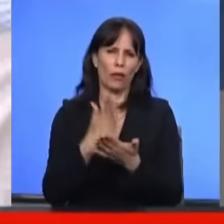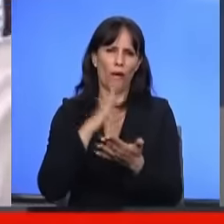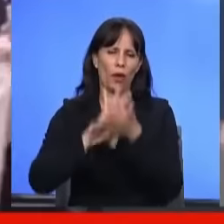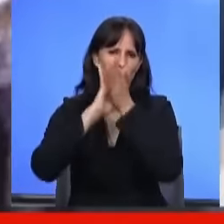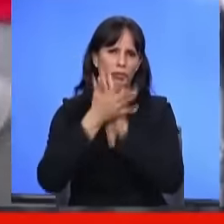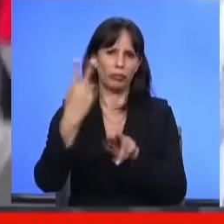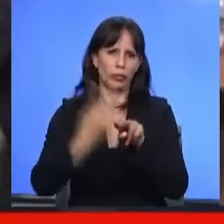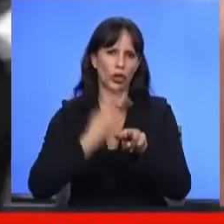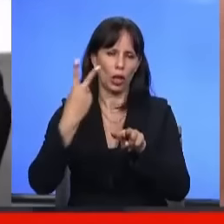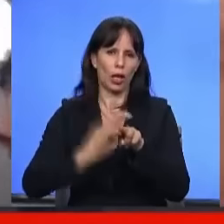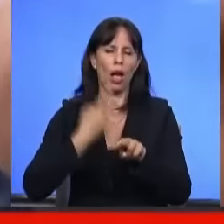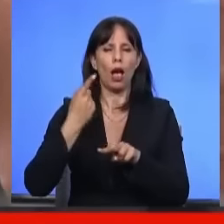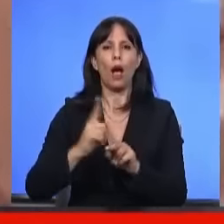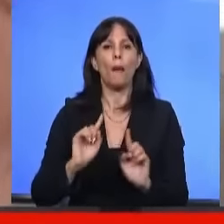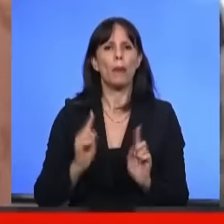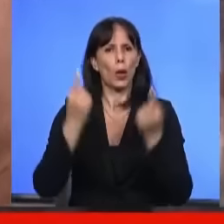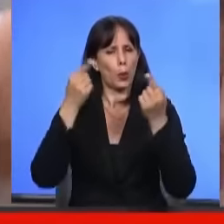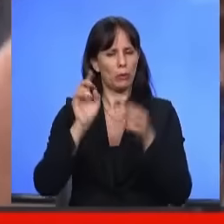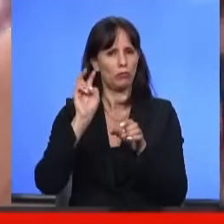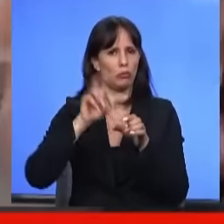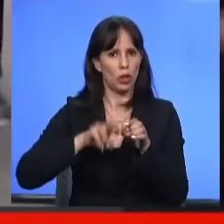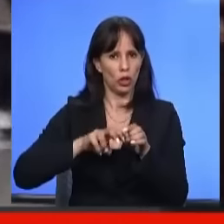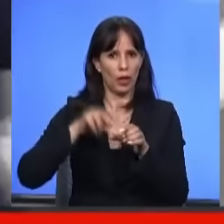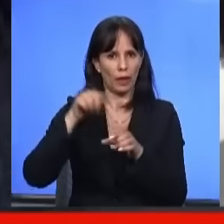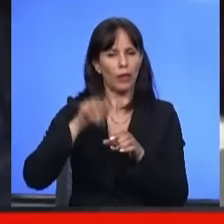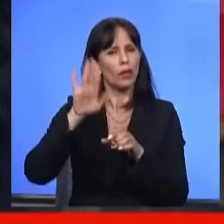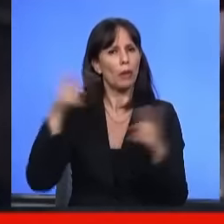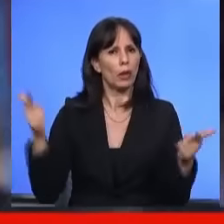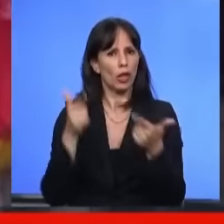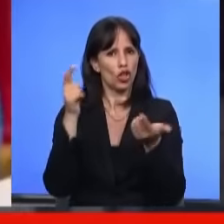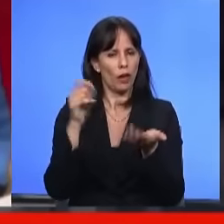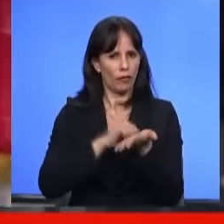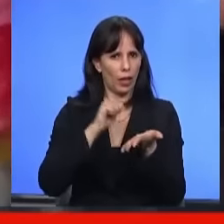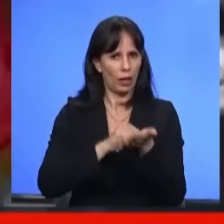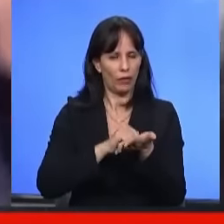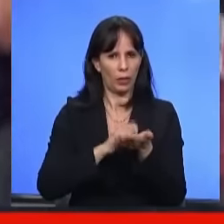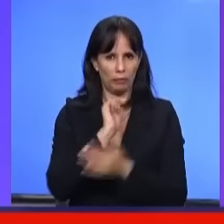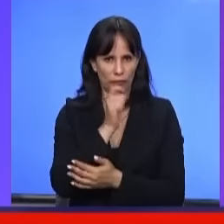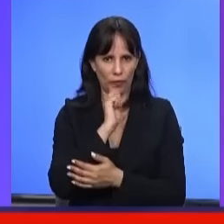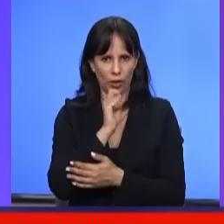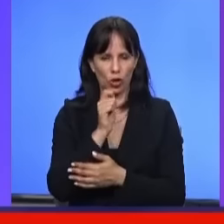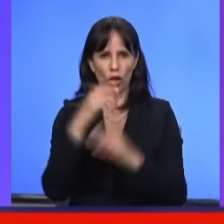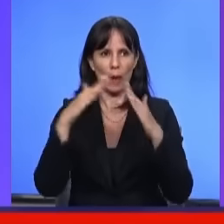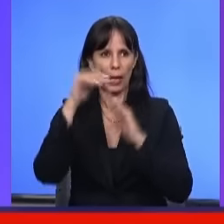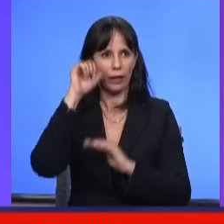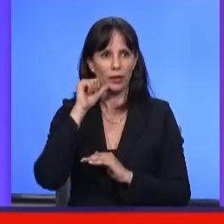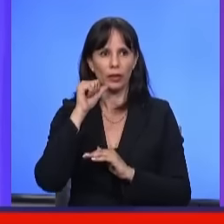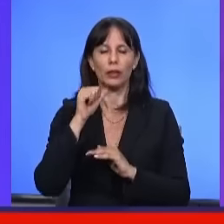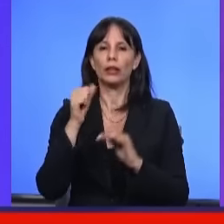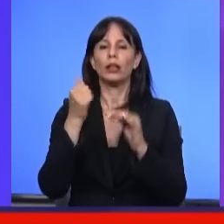בהם משתתף הנשיא, גם כשמדובר בנשף חגיגי עם הכתבים שמסקרים את הבית הלבן. To a free